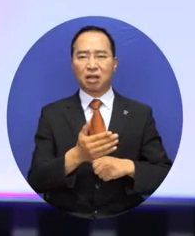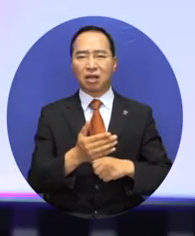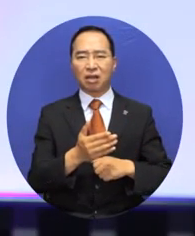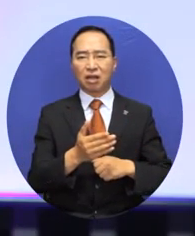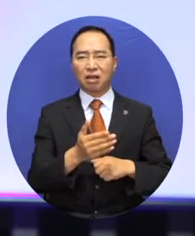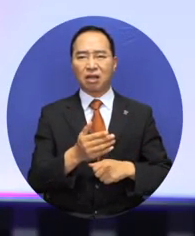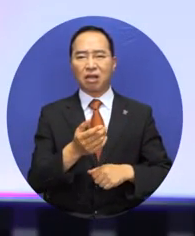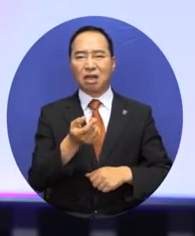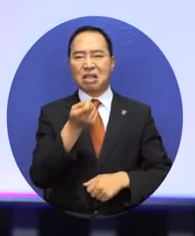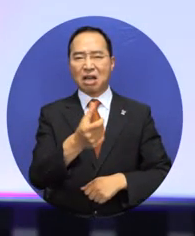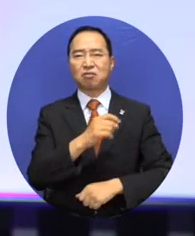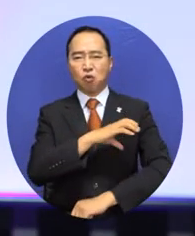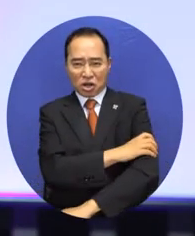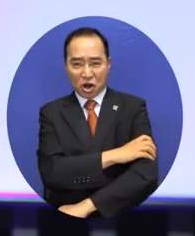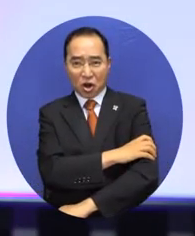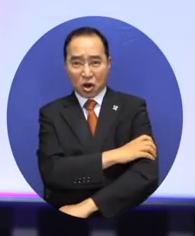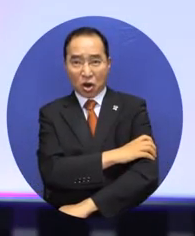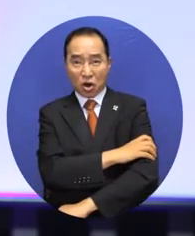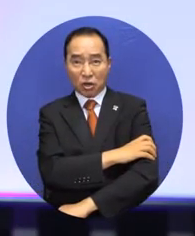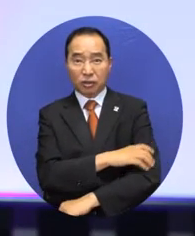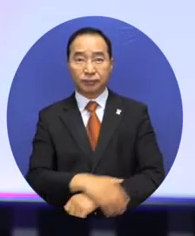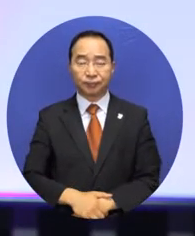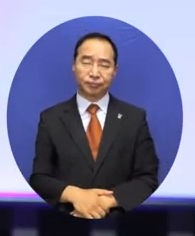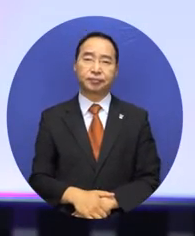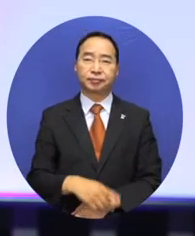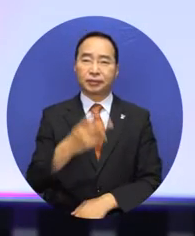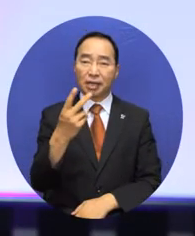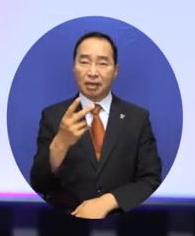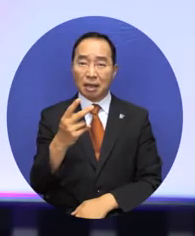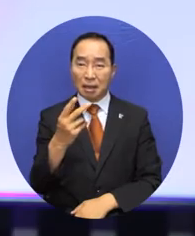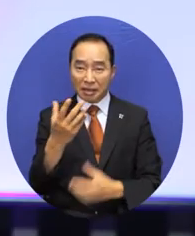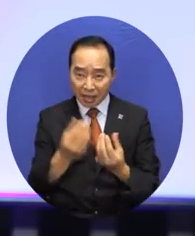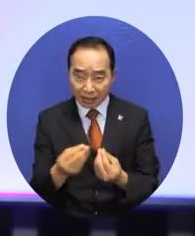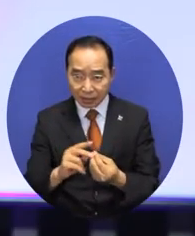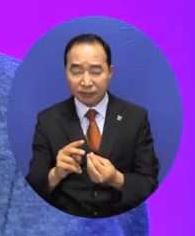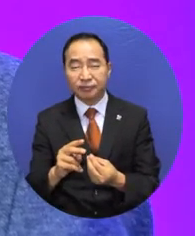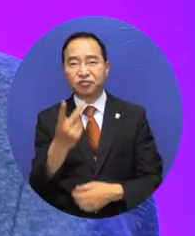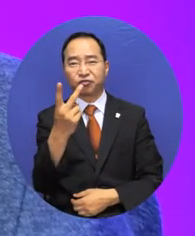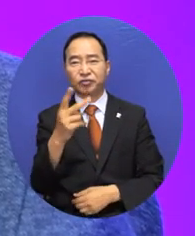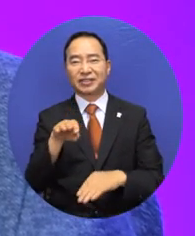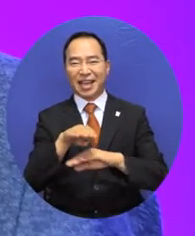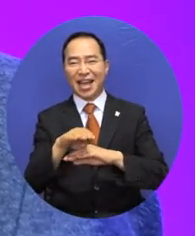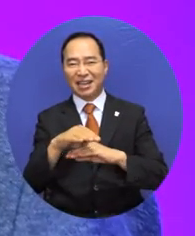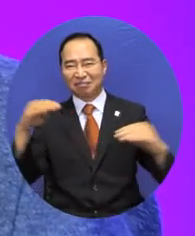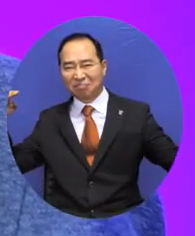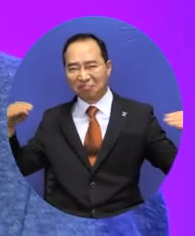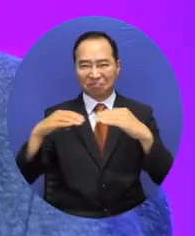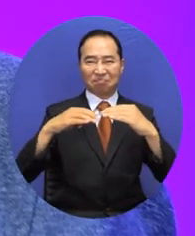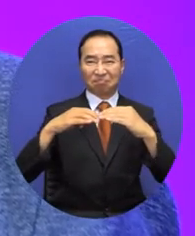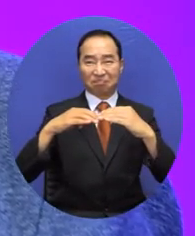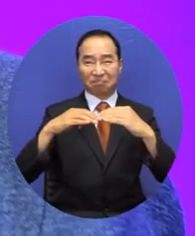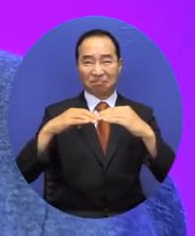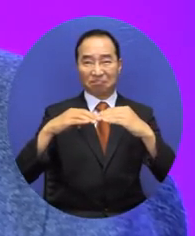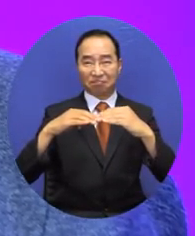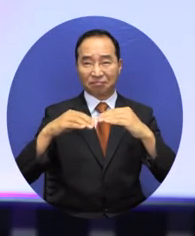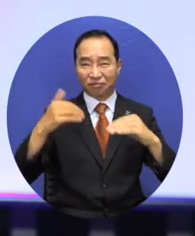들어서 두 차가 부딪혀서 접촉사고가 났습니다. 그래서 이쪽 차의 운전자가